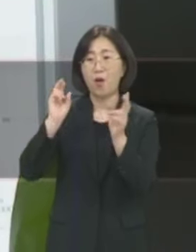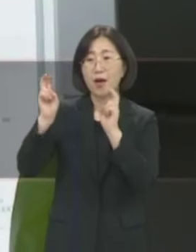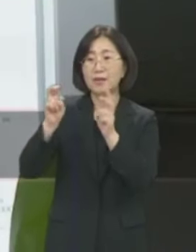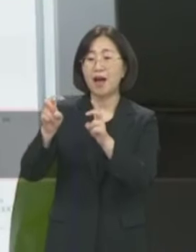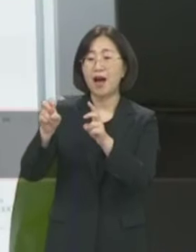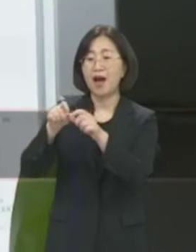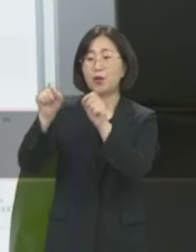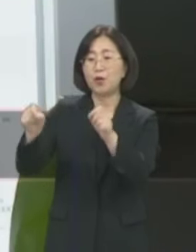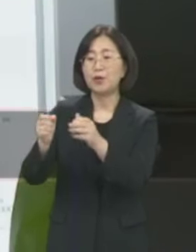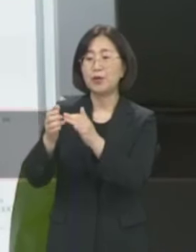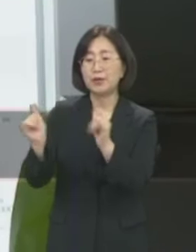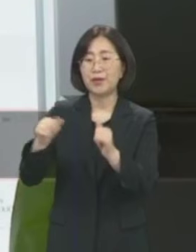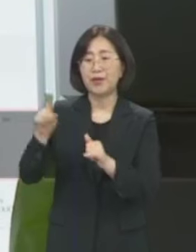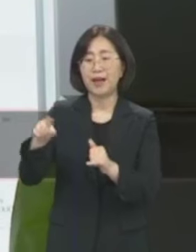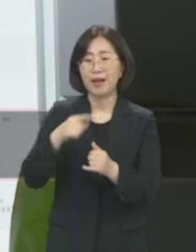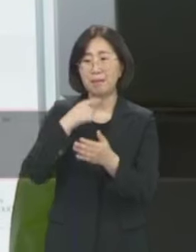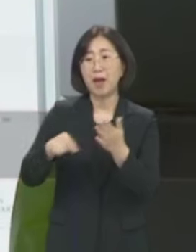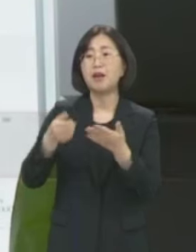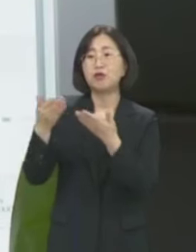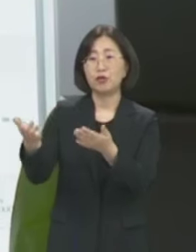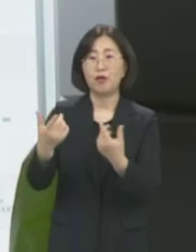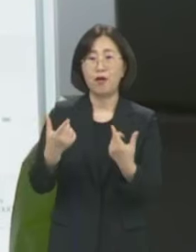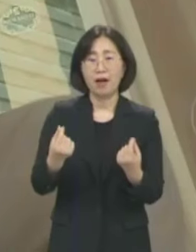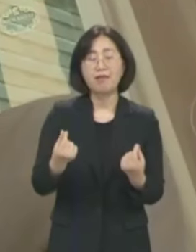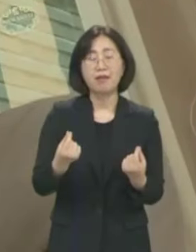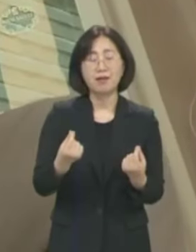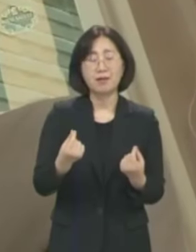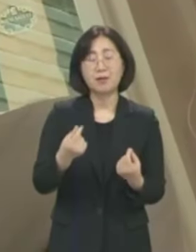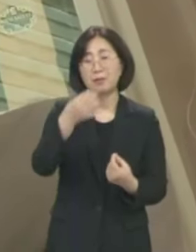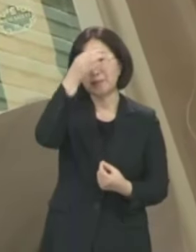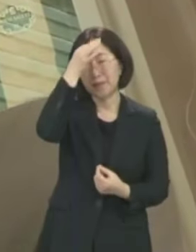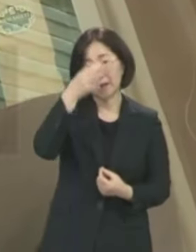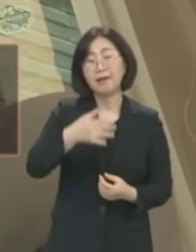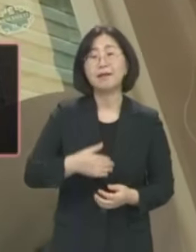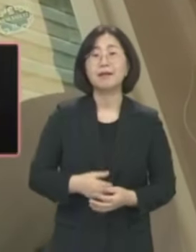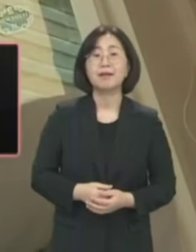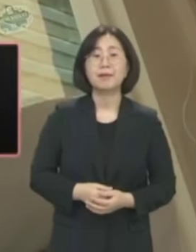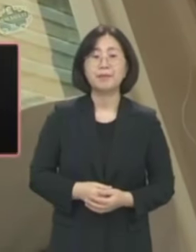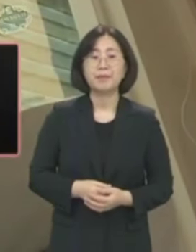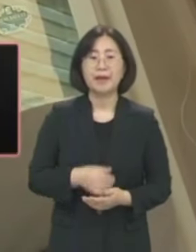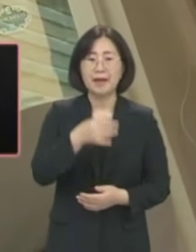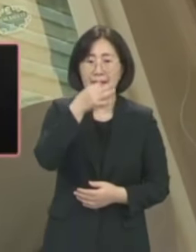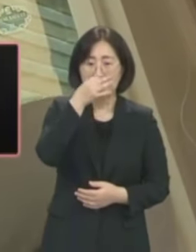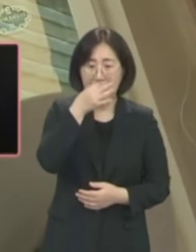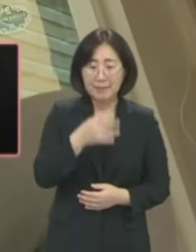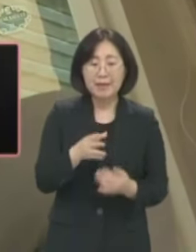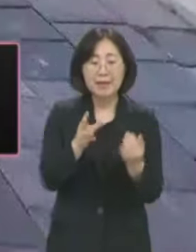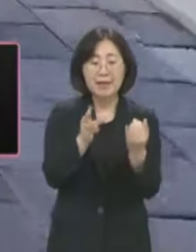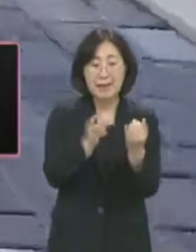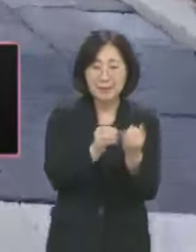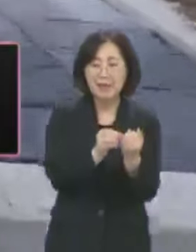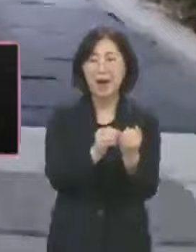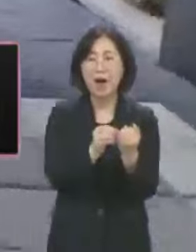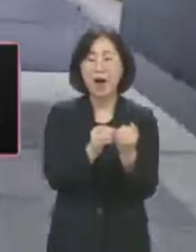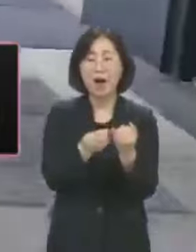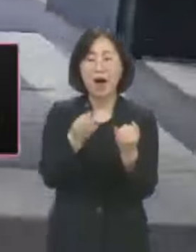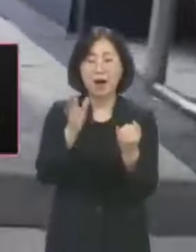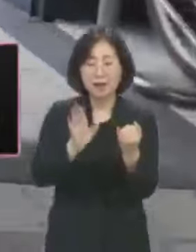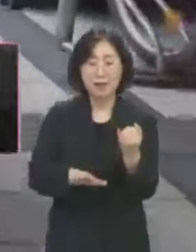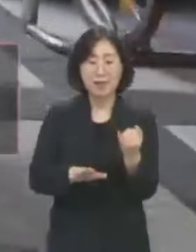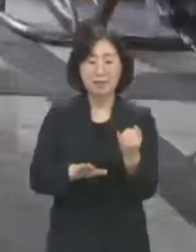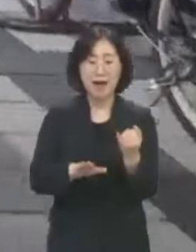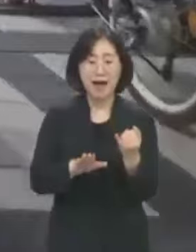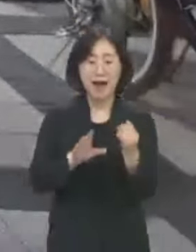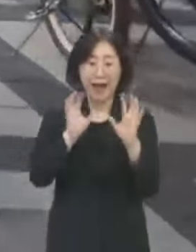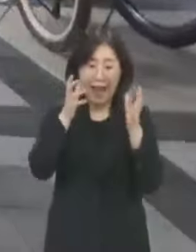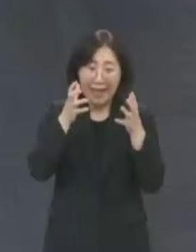같고 그런 부분이 조금 눈치가 보였고요. 힘겨운 임신 여정에도 아이를 기다리는 그 마음이